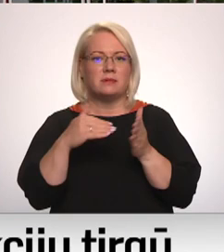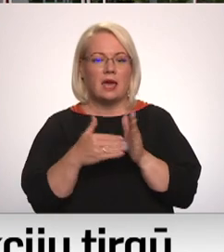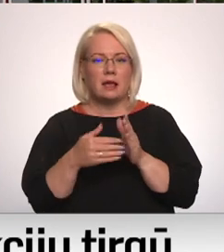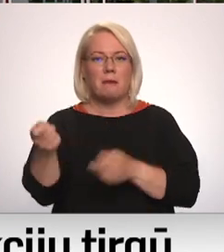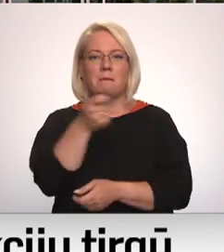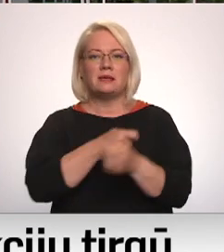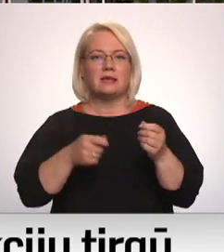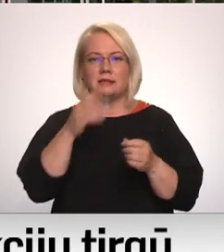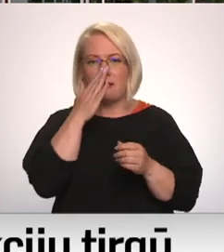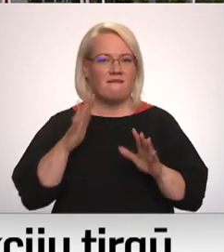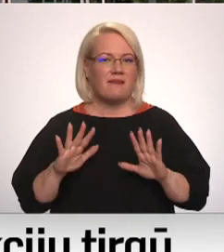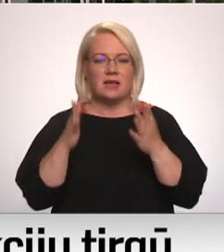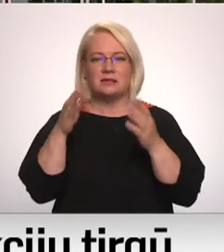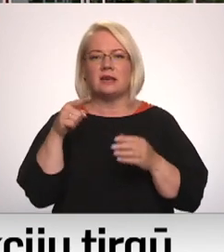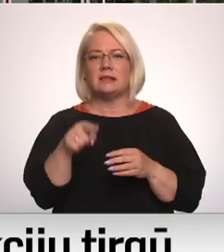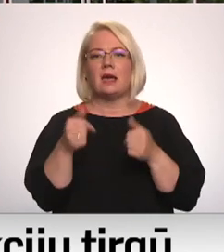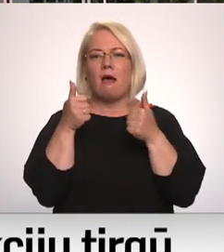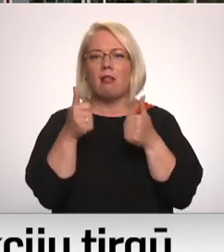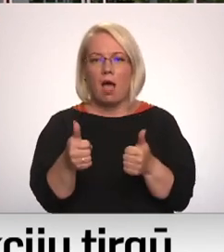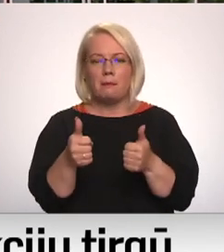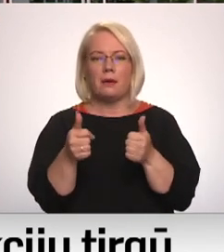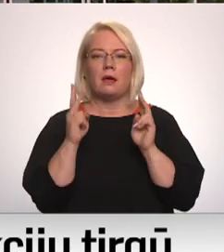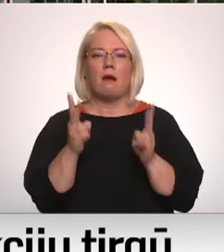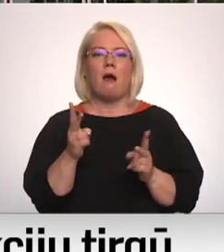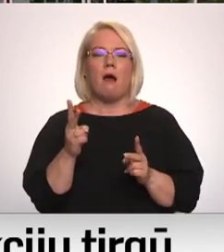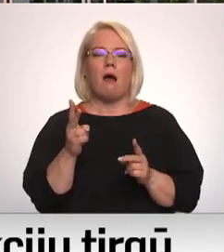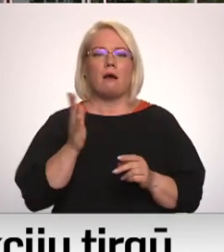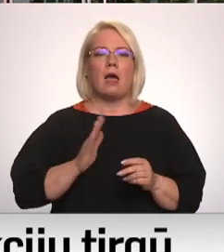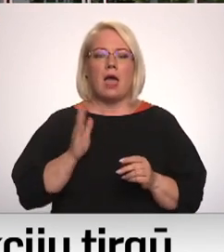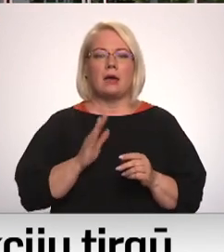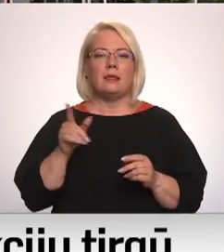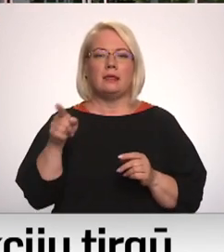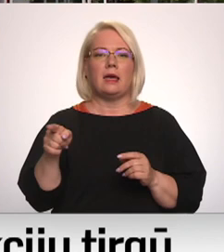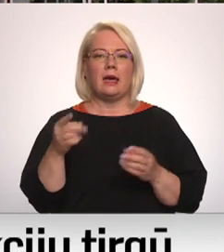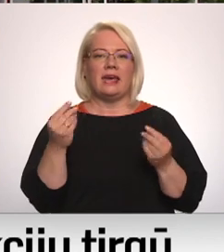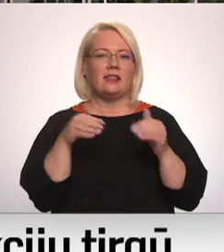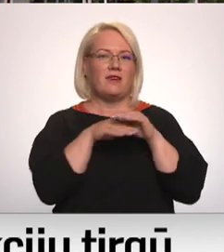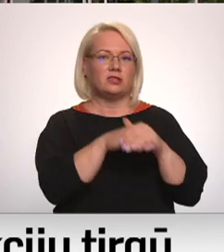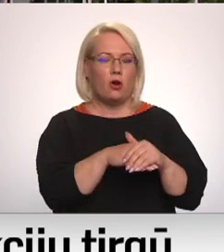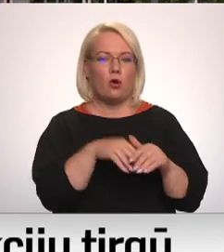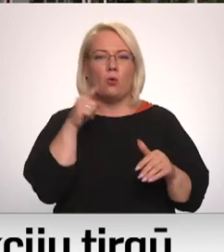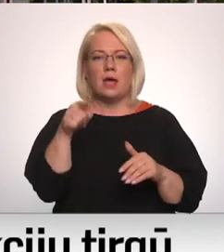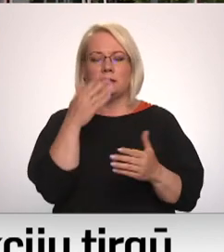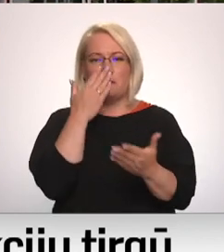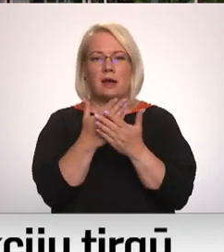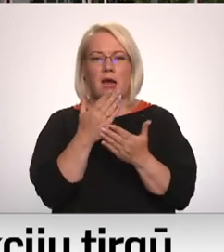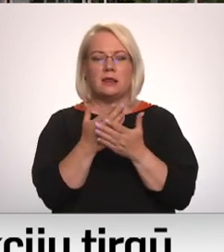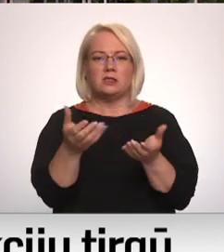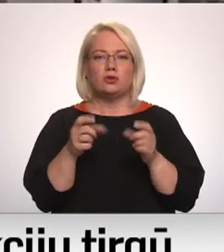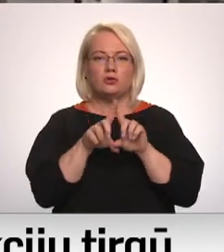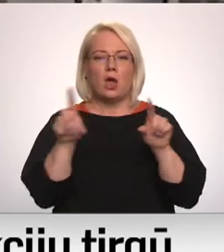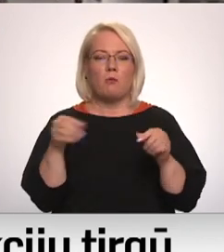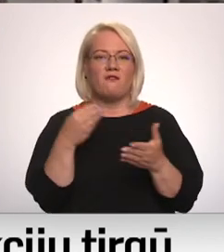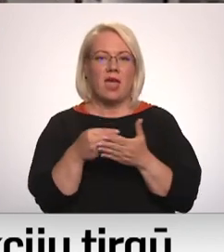neveicās tik labi, kā sagaida investori. Kā rezultātā tas atspoguļosies uzņēmumu vērtībā un akcijas